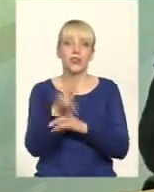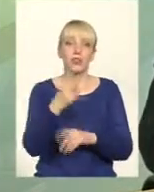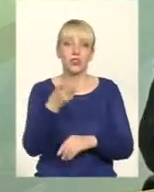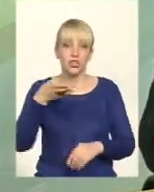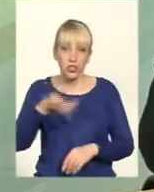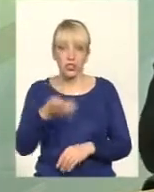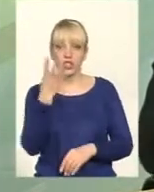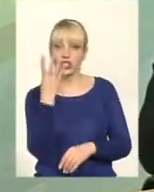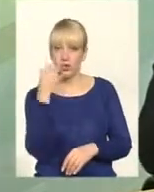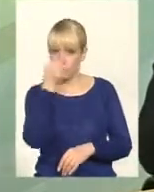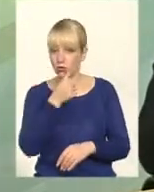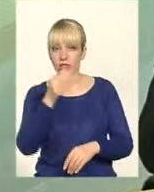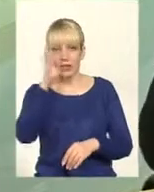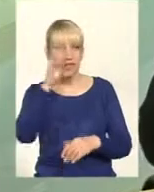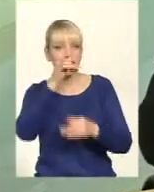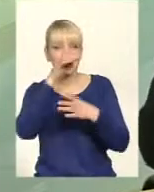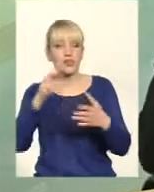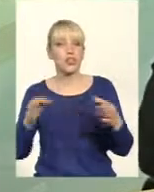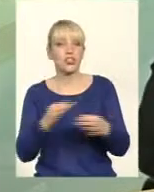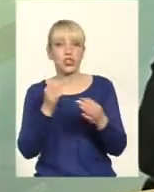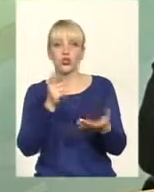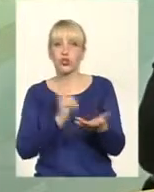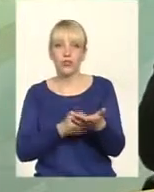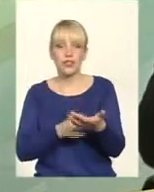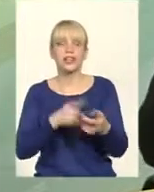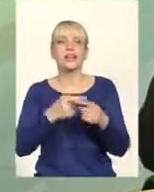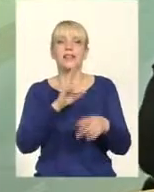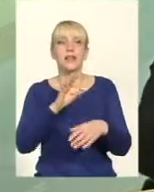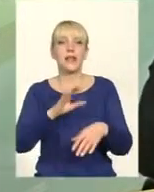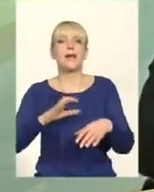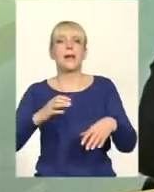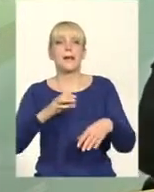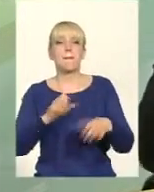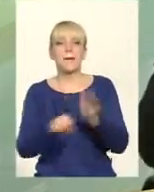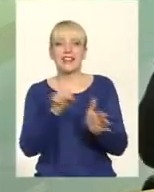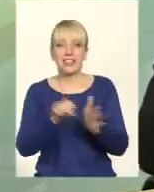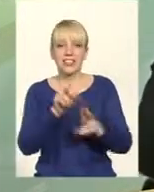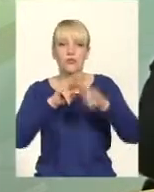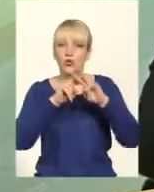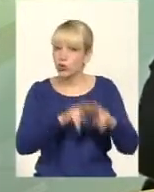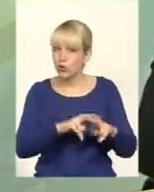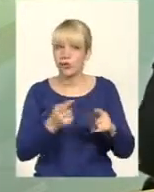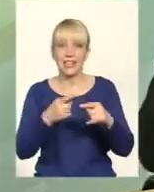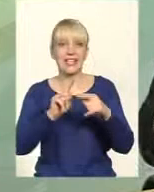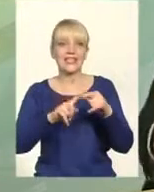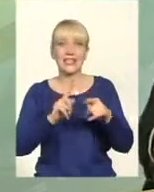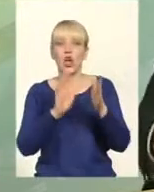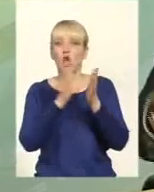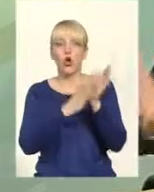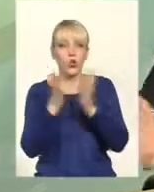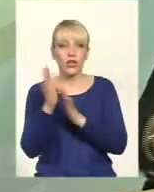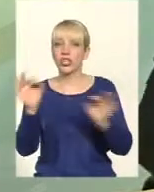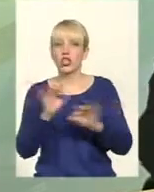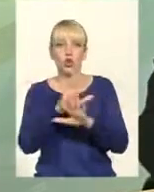пам'ятаємо, потім він не зміг нічого довести, ні бандитам тюрми, ні ці руки не крали, бо крав так, як і всі інші. І